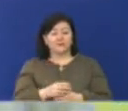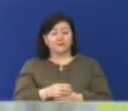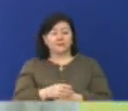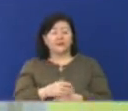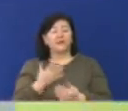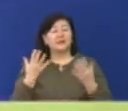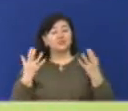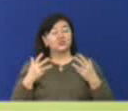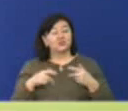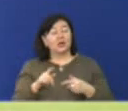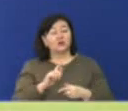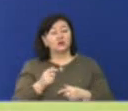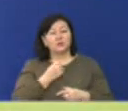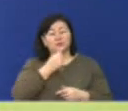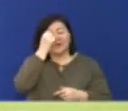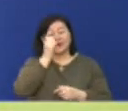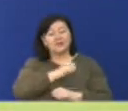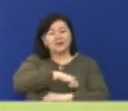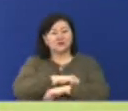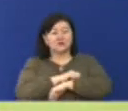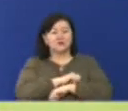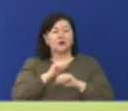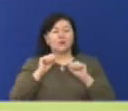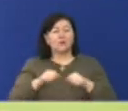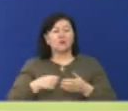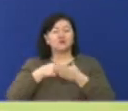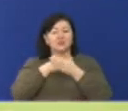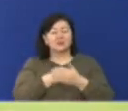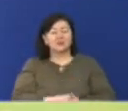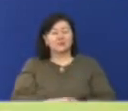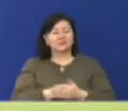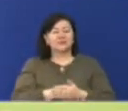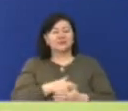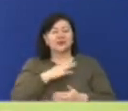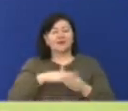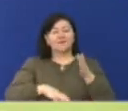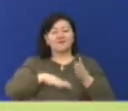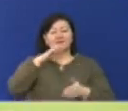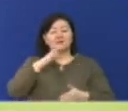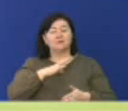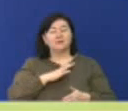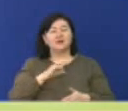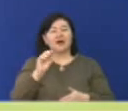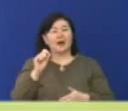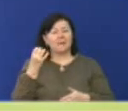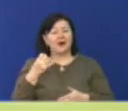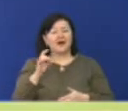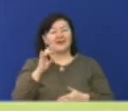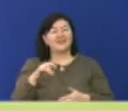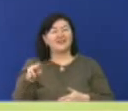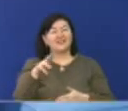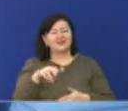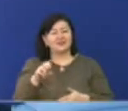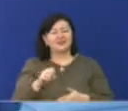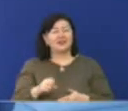Я считаю, что благодаря дзюдо можно достичь больших высот. К примеру, я ездил на соревнования и побывал уже в Абае, Ридере, Зайсане, Алматы и в